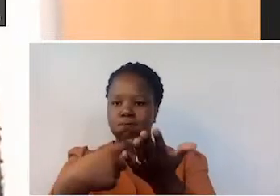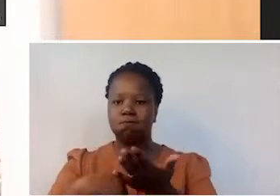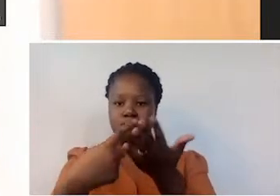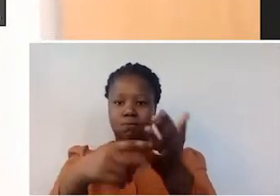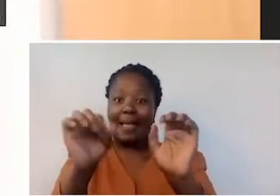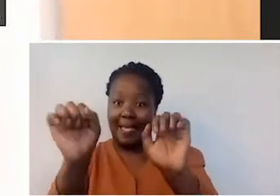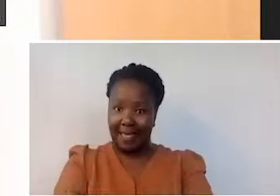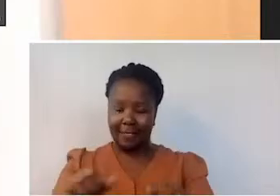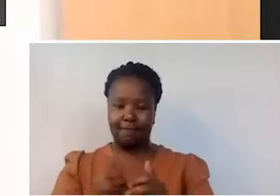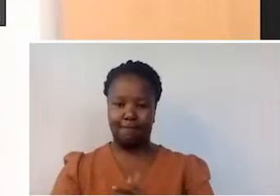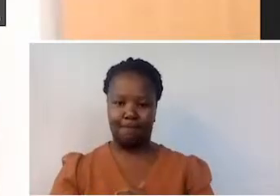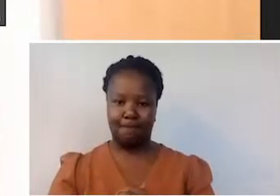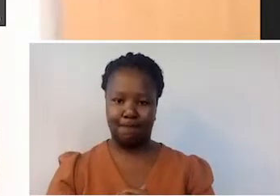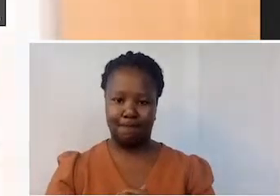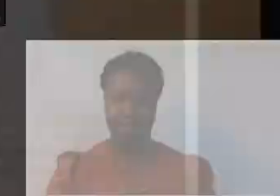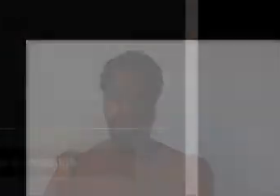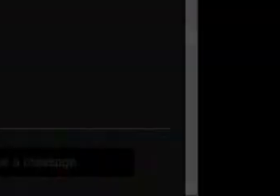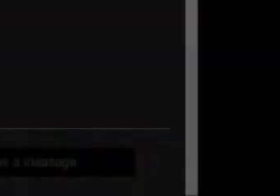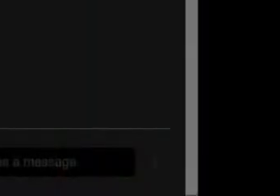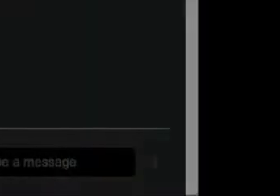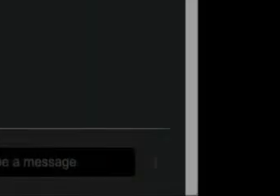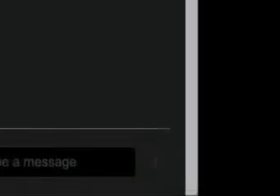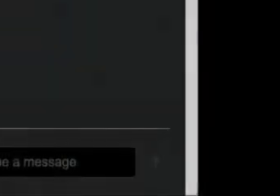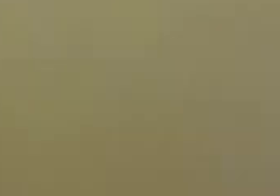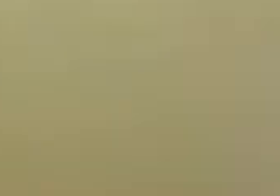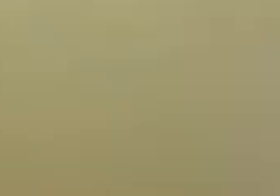contexte du débat pédagogique.